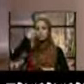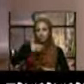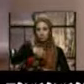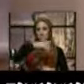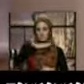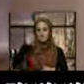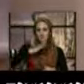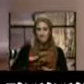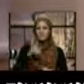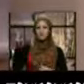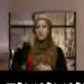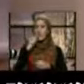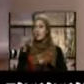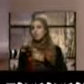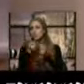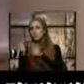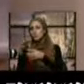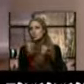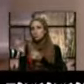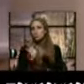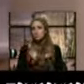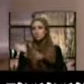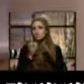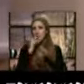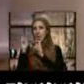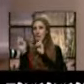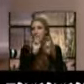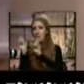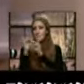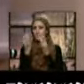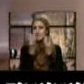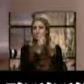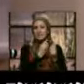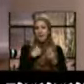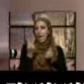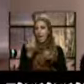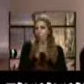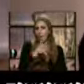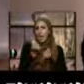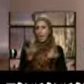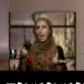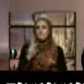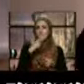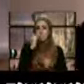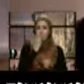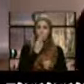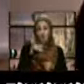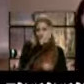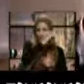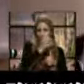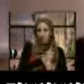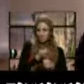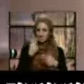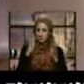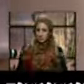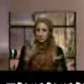عزاء من سنوات يمكن كان طلع موضة تصوير العزاء بالفيديو عشان بس يعرفوا انه ده راجل كان مهم جدا وجاء